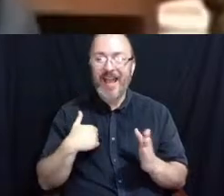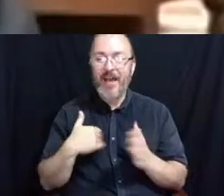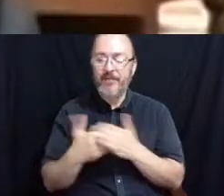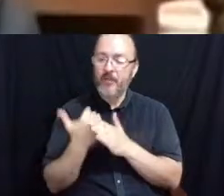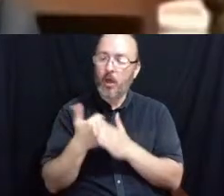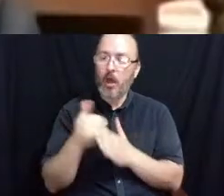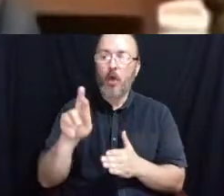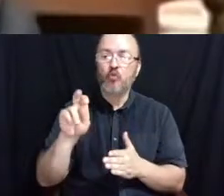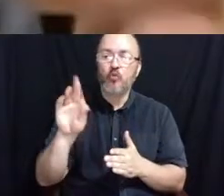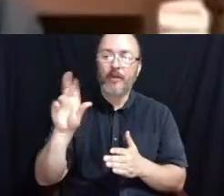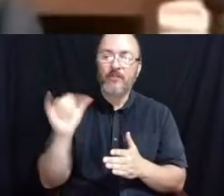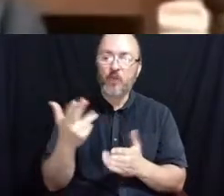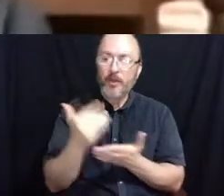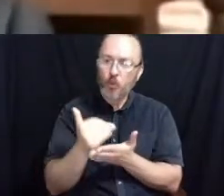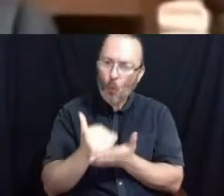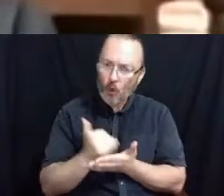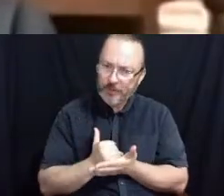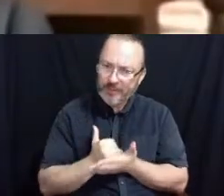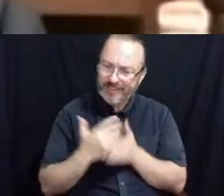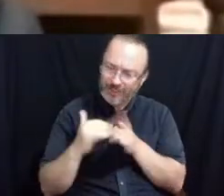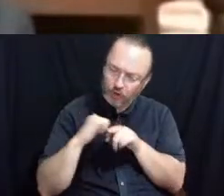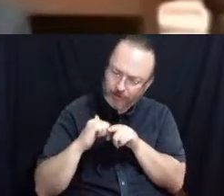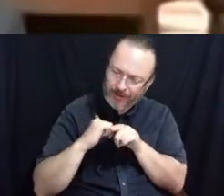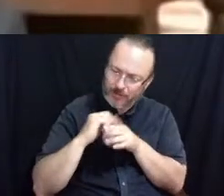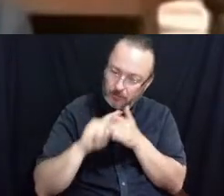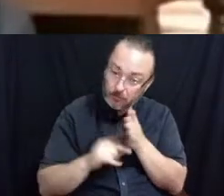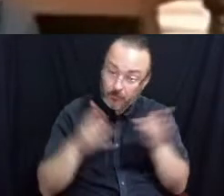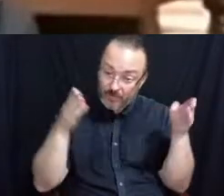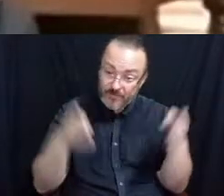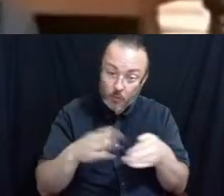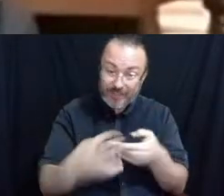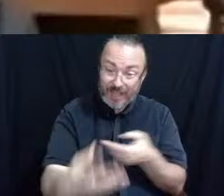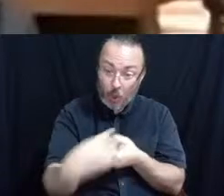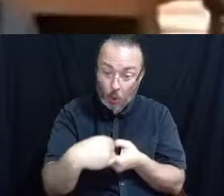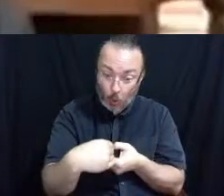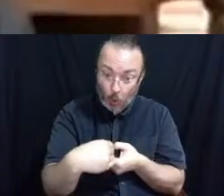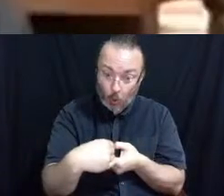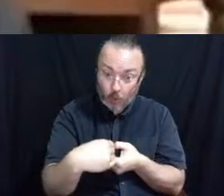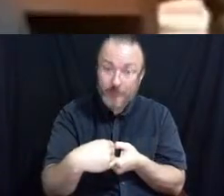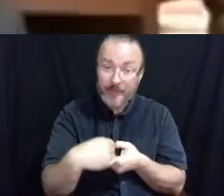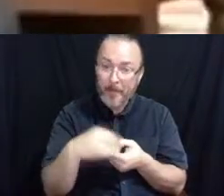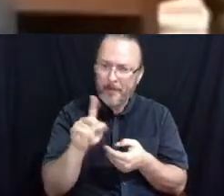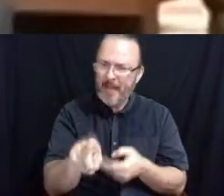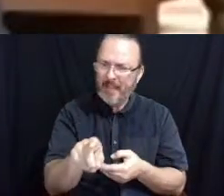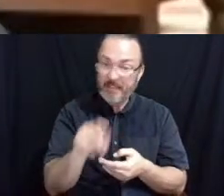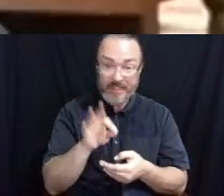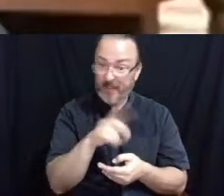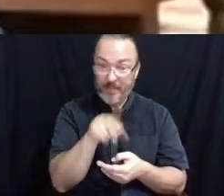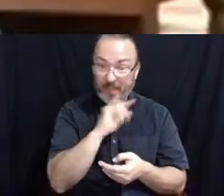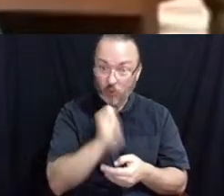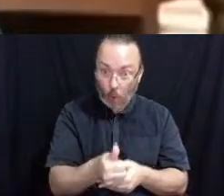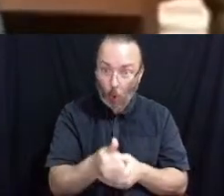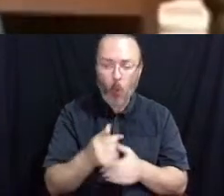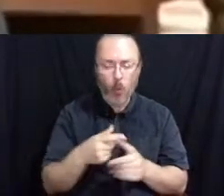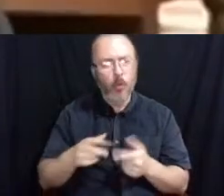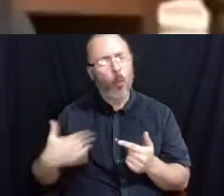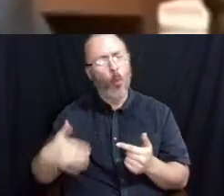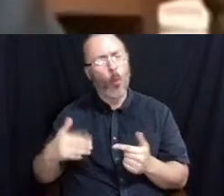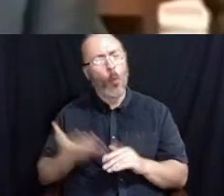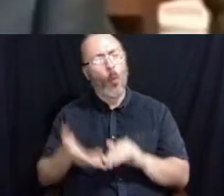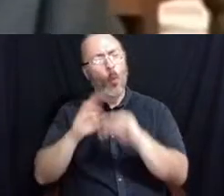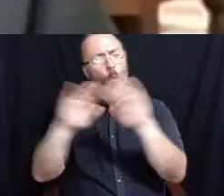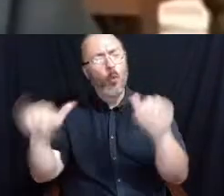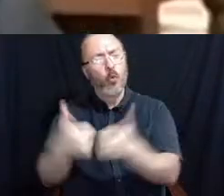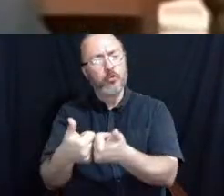cours de formation permanente, de perfectionnement professionnel, notamment pour favoriser l'inclusion, sinon les obstacles